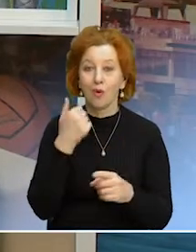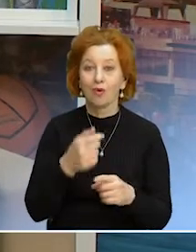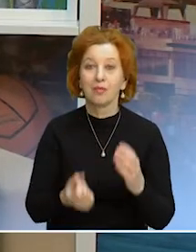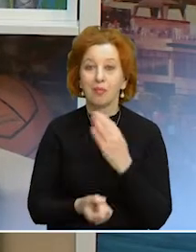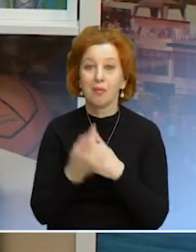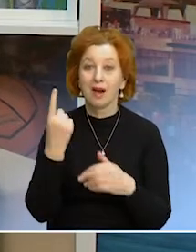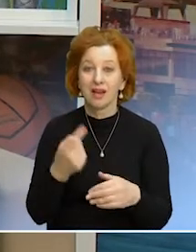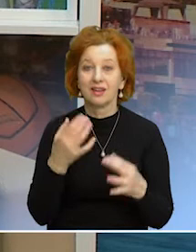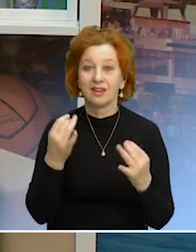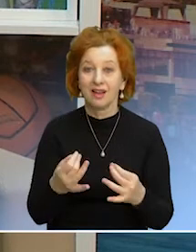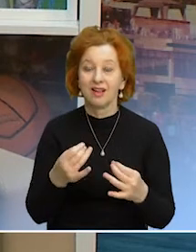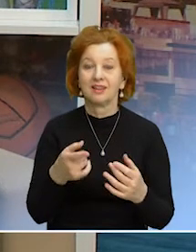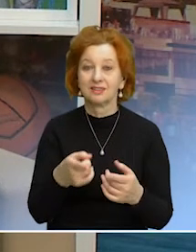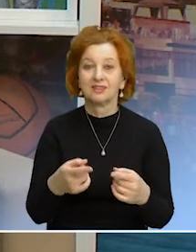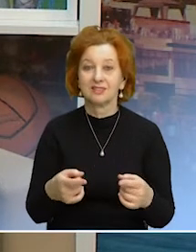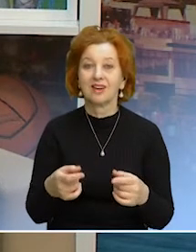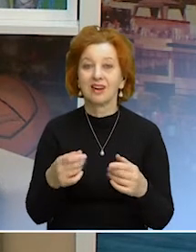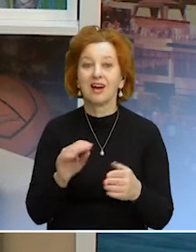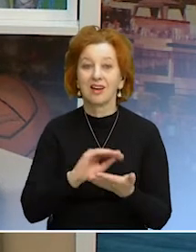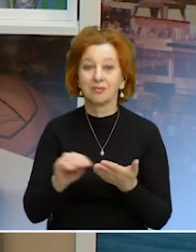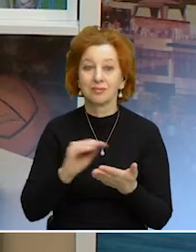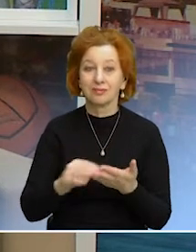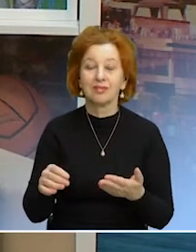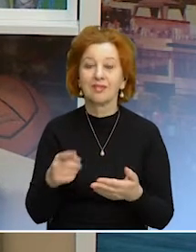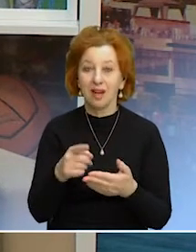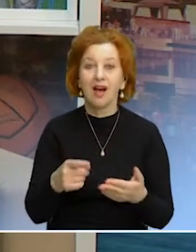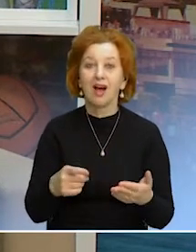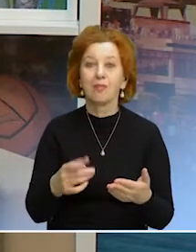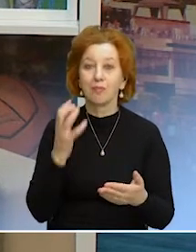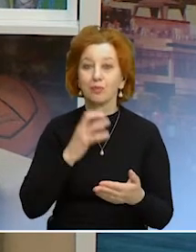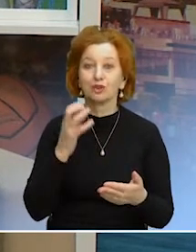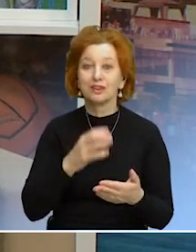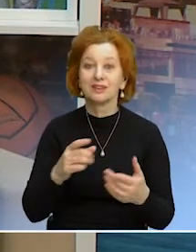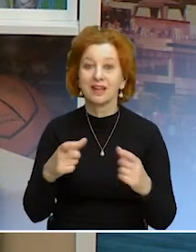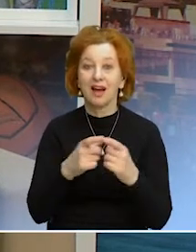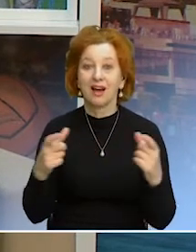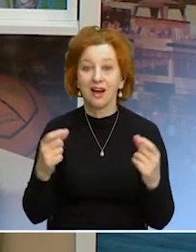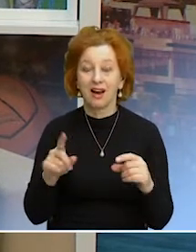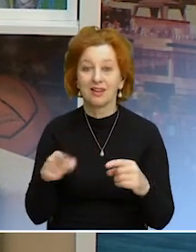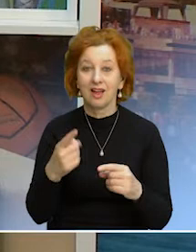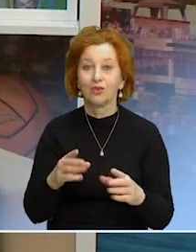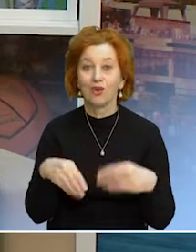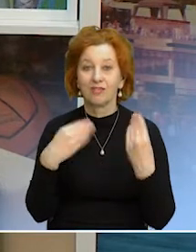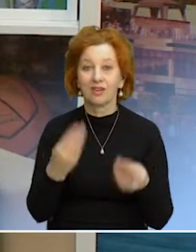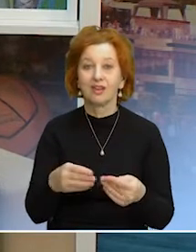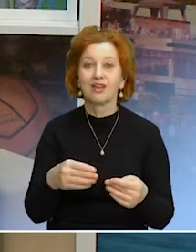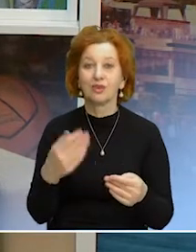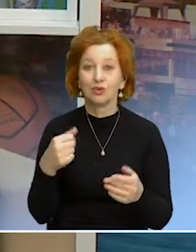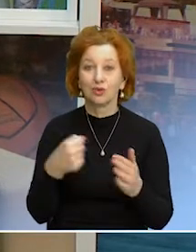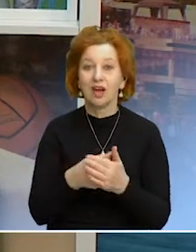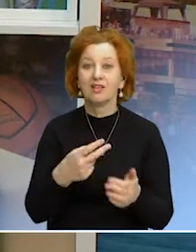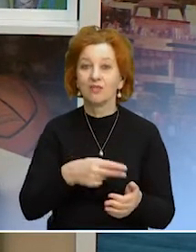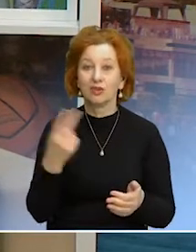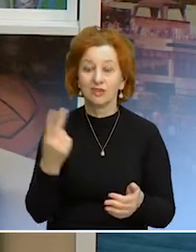назад, появилась такая формулировочка, как пушкинская карта, которая выдается сейчас, насколько я знаю, там от 14